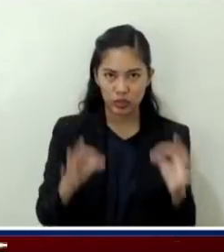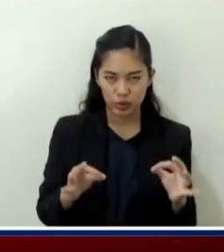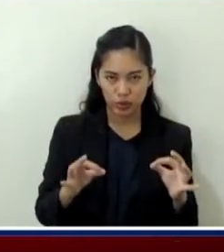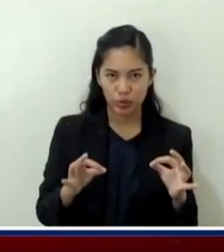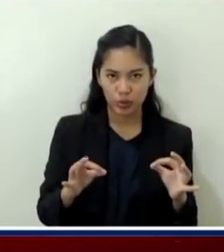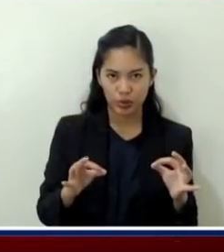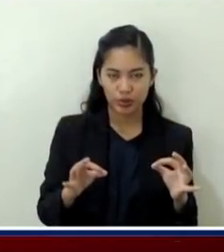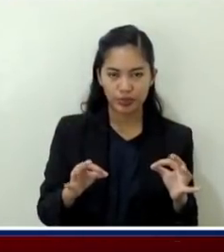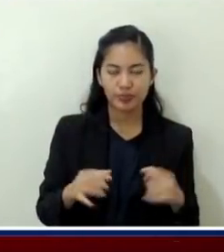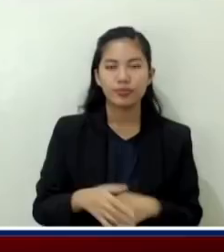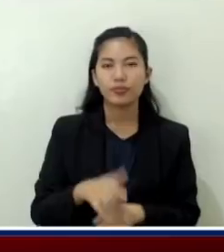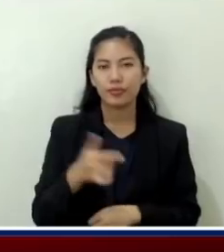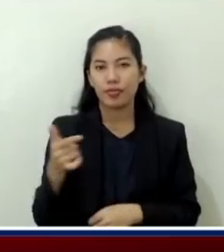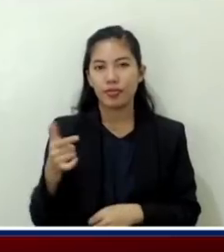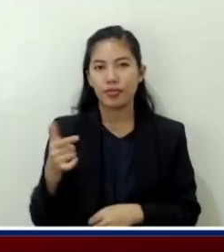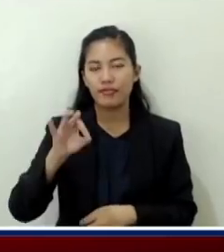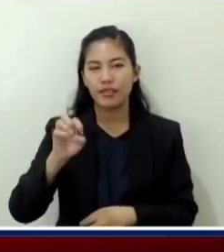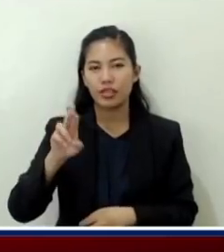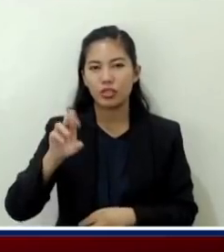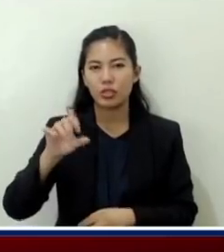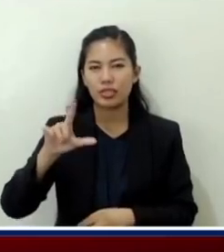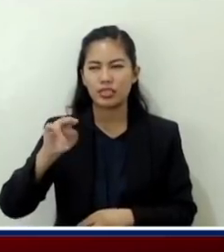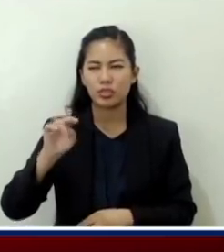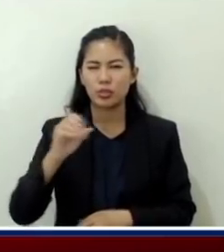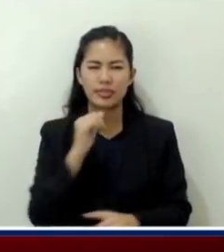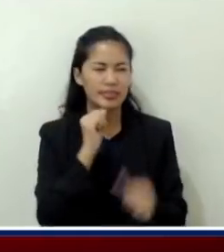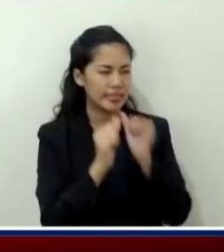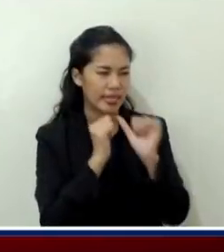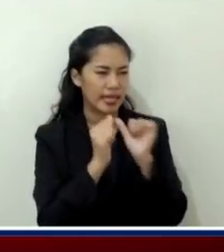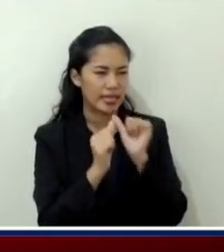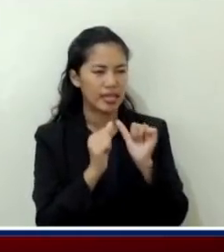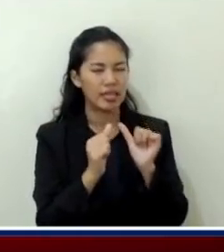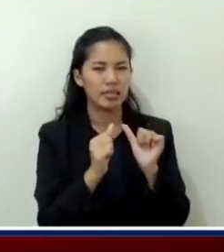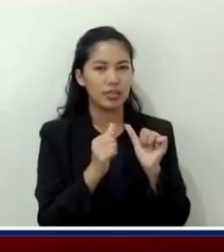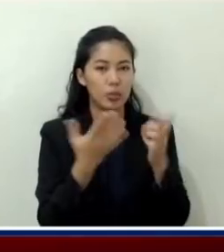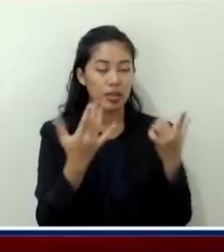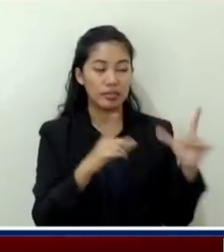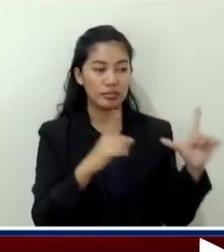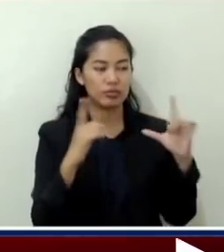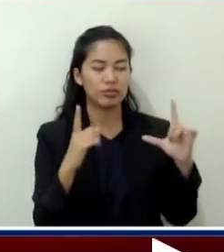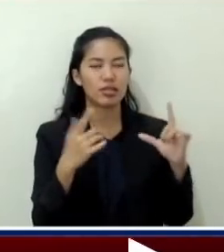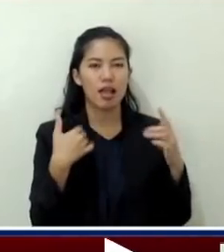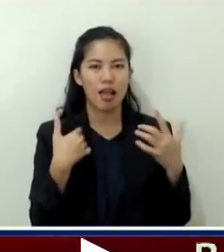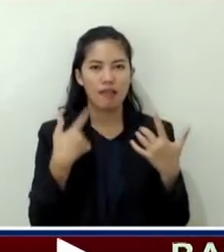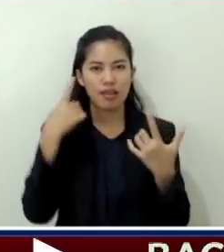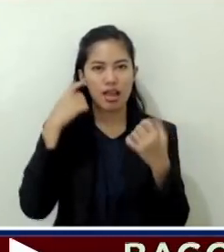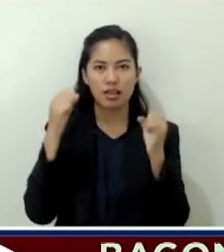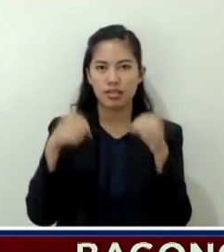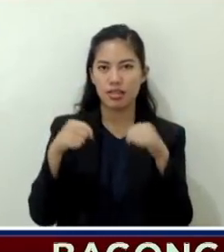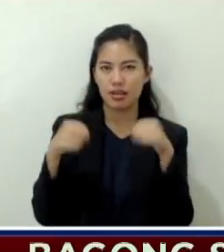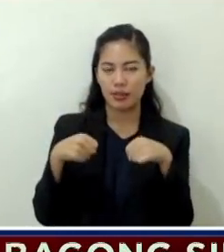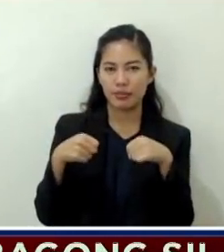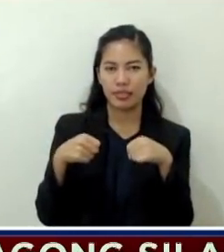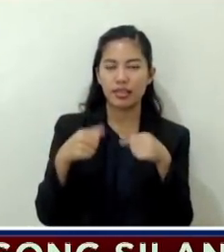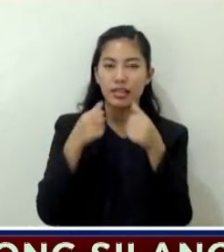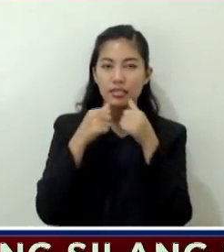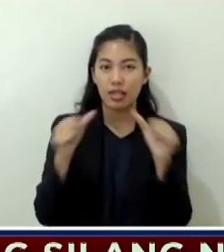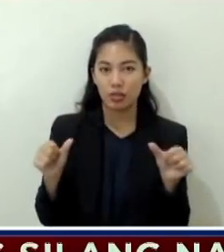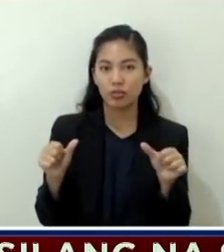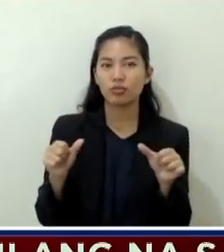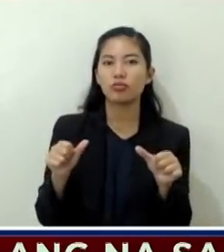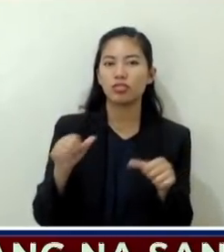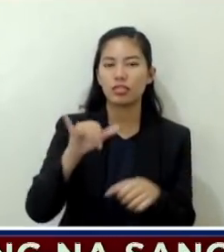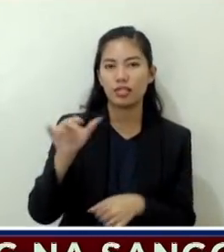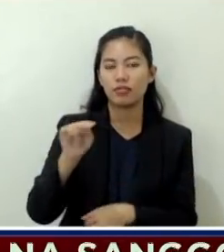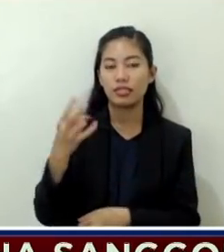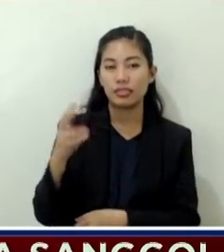ni Ferulino ang pahayag ni Guanzon na nagkaroon ng kasunduan ang mga commissioner na ilalabas ang desisyon sa nasabing petsa.